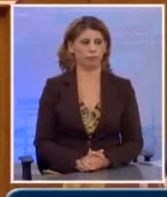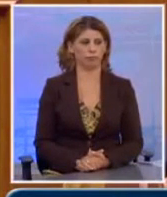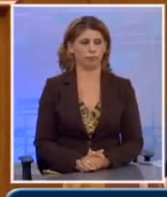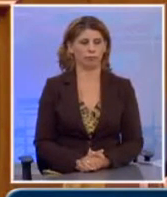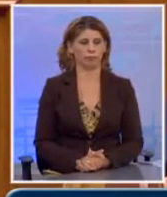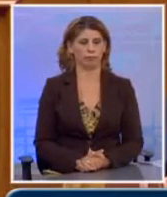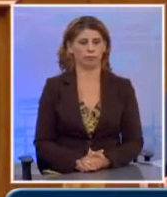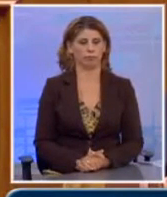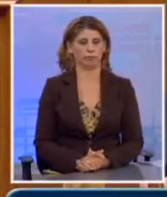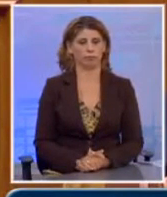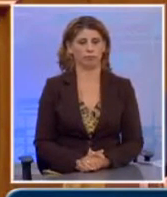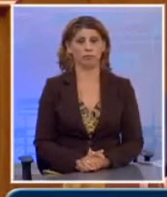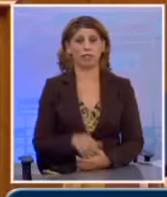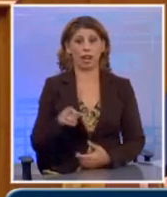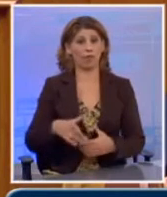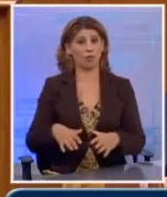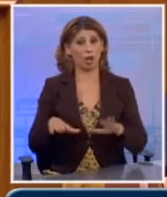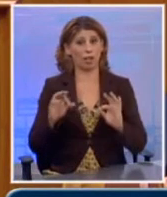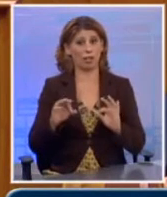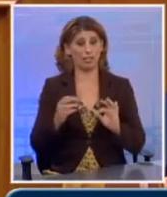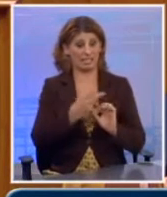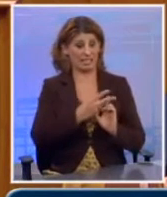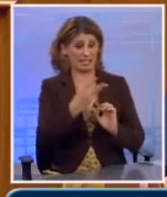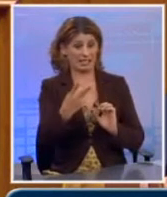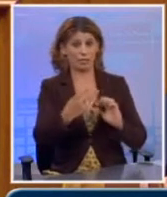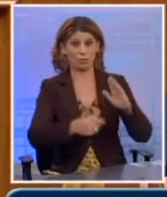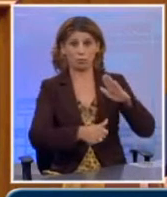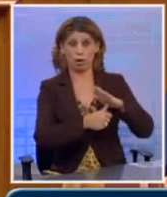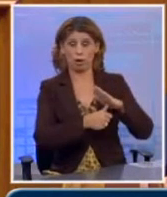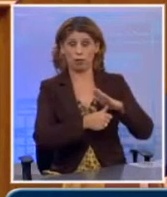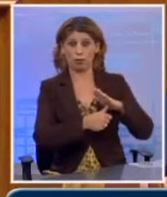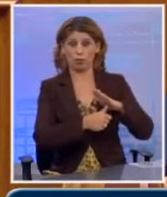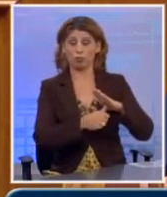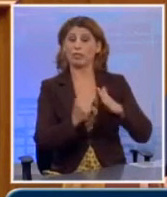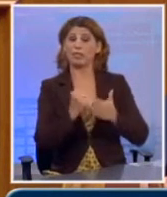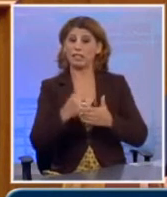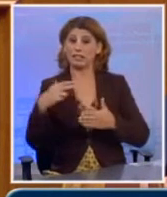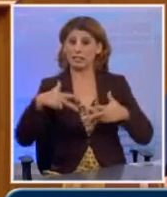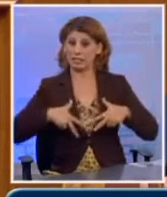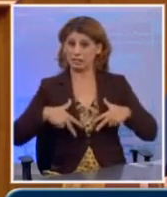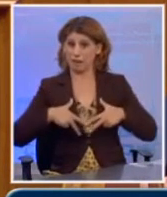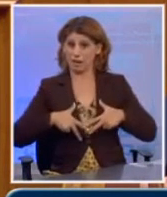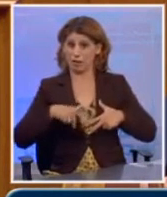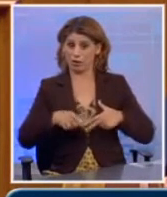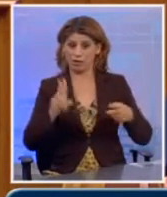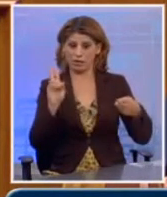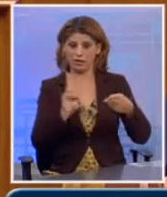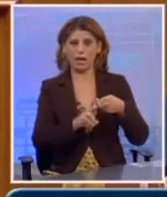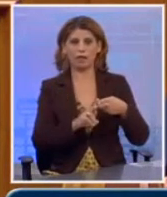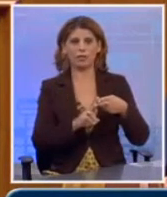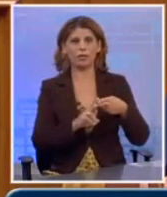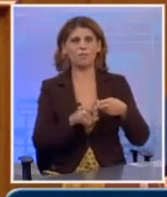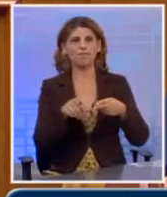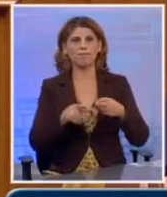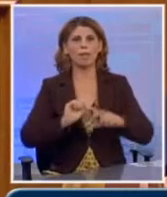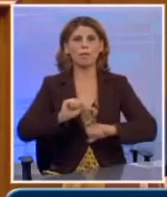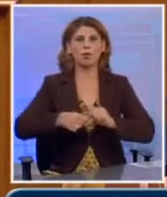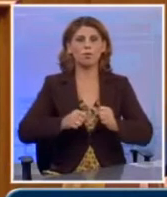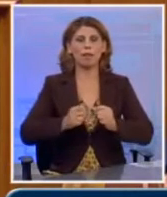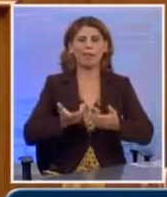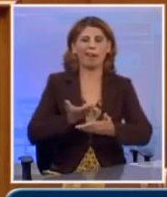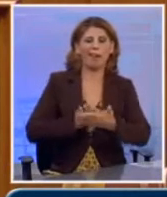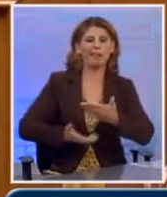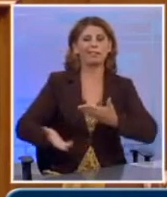μια ήθης επίθεση κατά των τριών Προέδρων και κατά της κυβέρνησης ότι η συνάντηση αυτή ήταν προσπάθεια